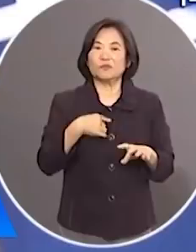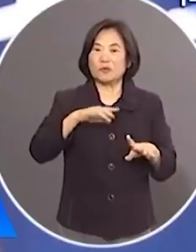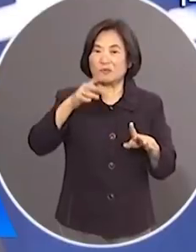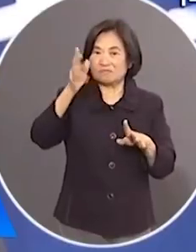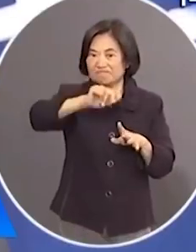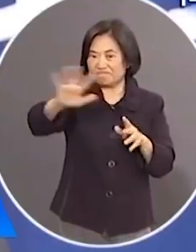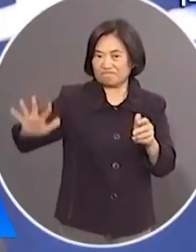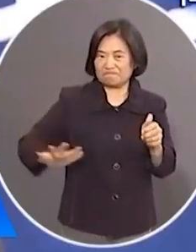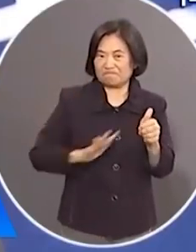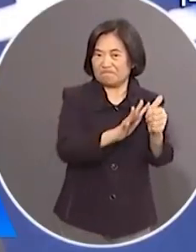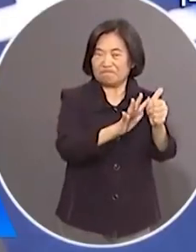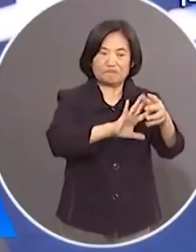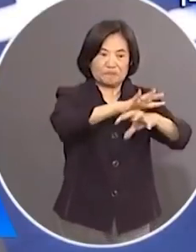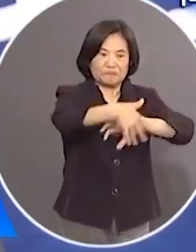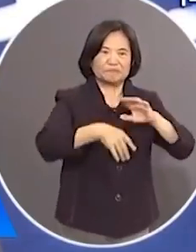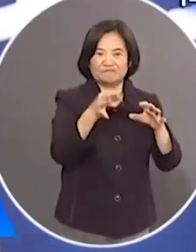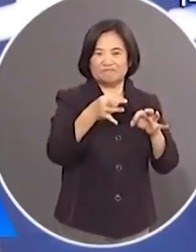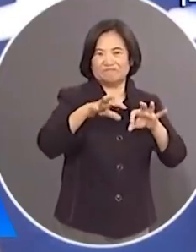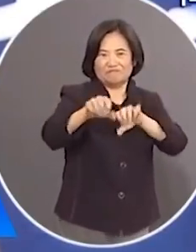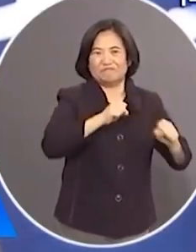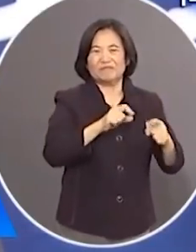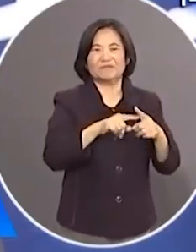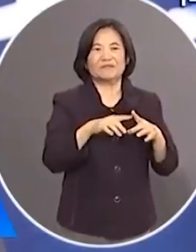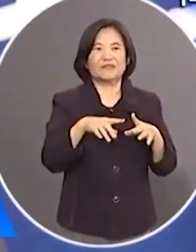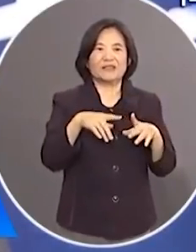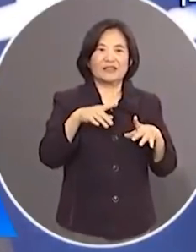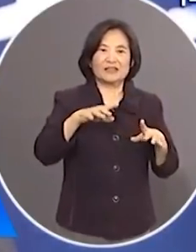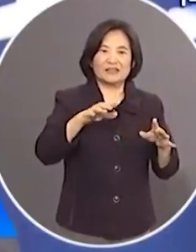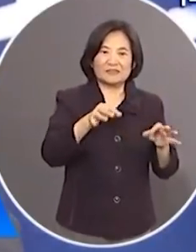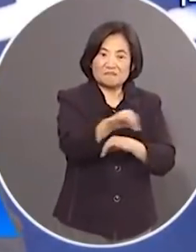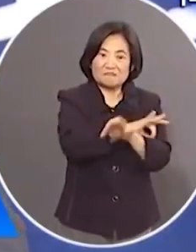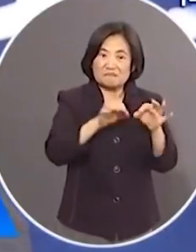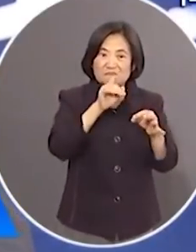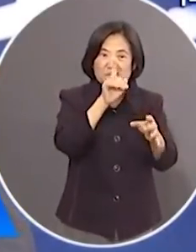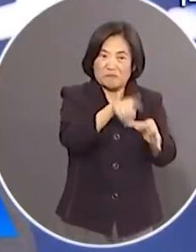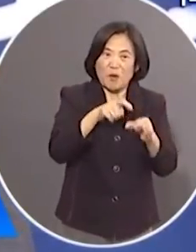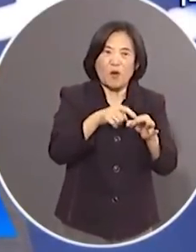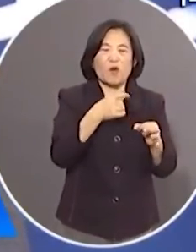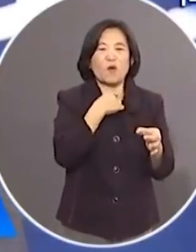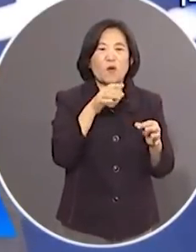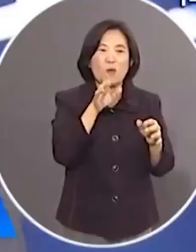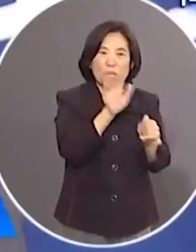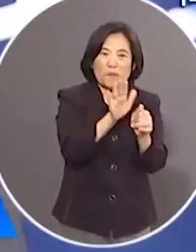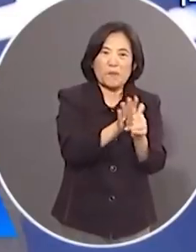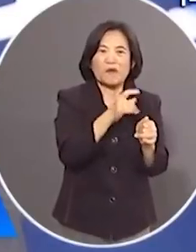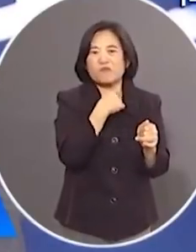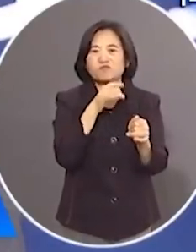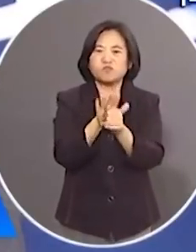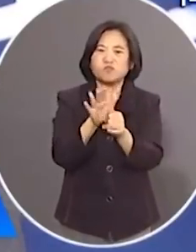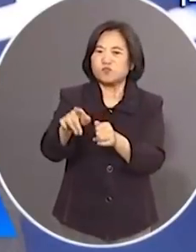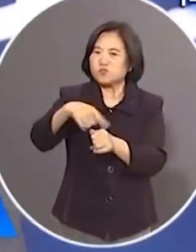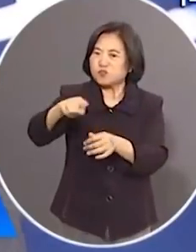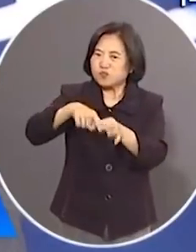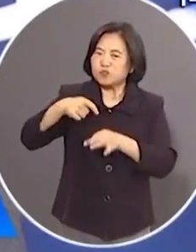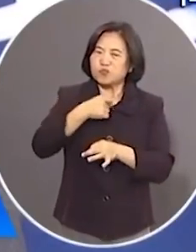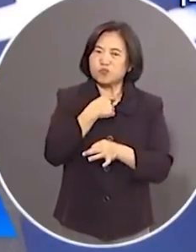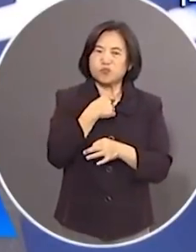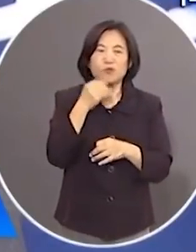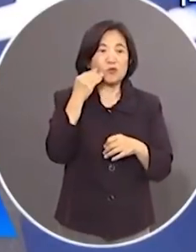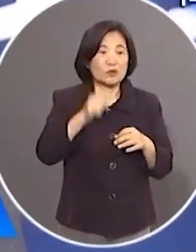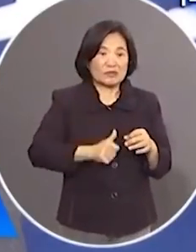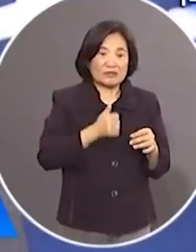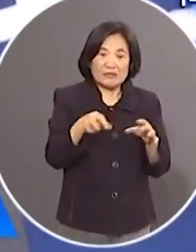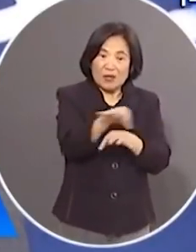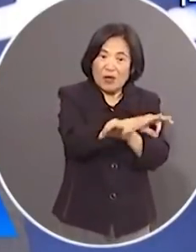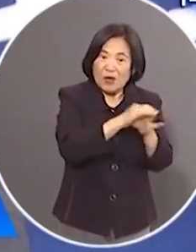到全世界抢钱、抢粮、抢市场。有了市场，有了钱粮，公司